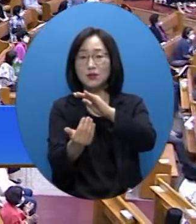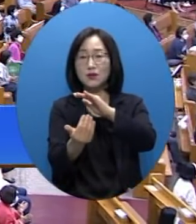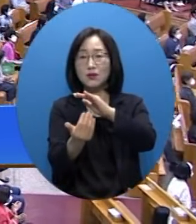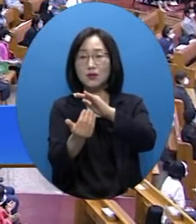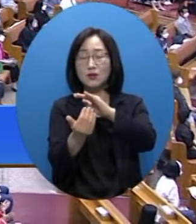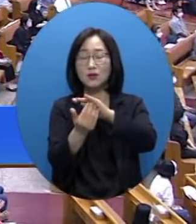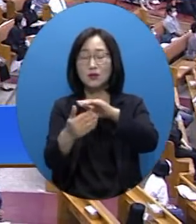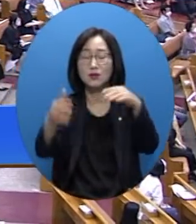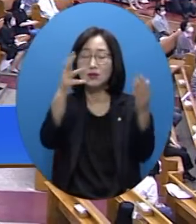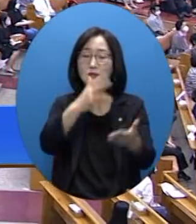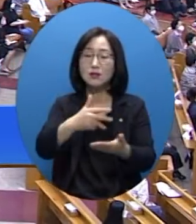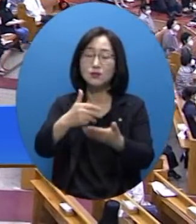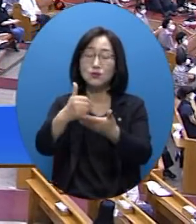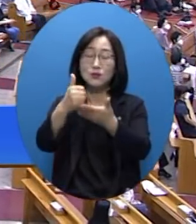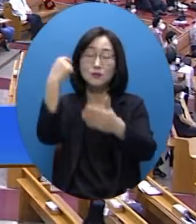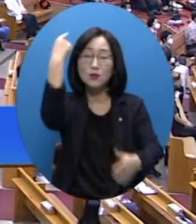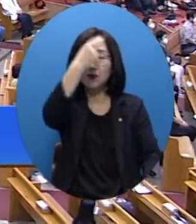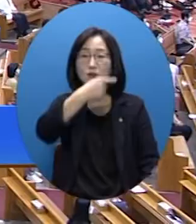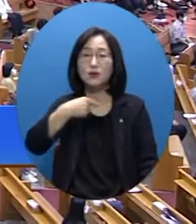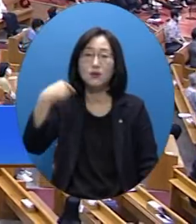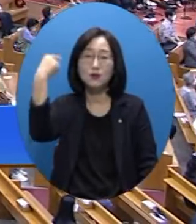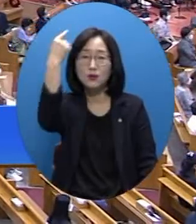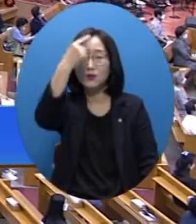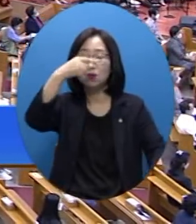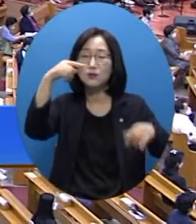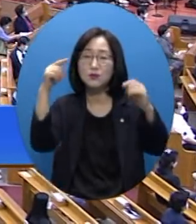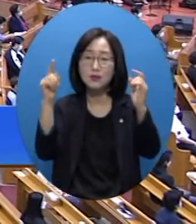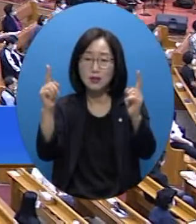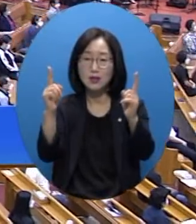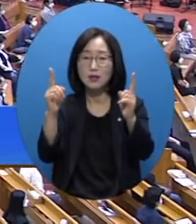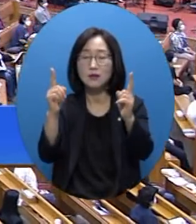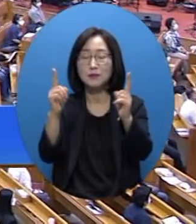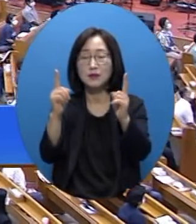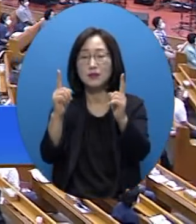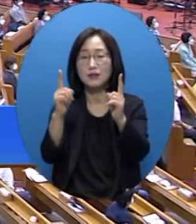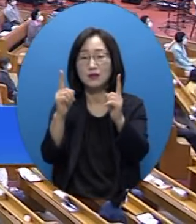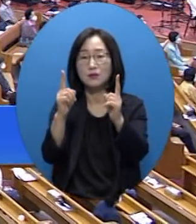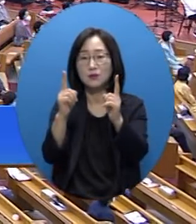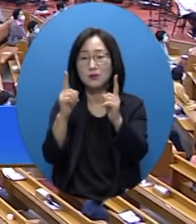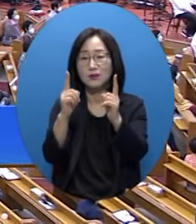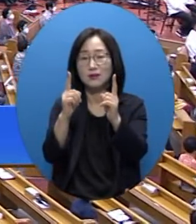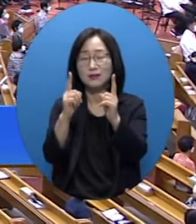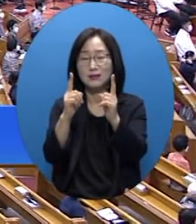이루어져 주님 얼굴을